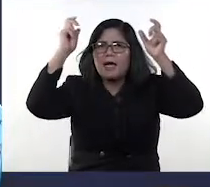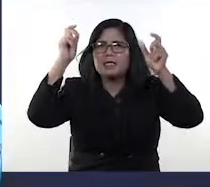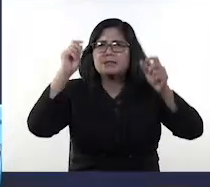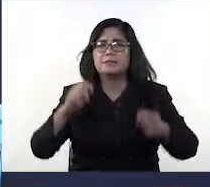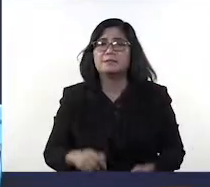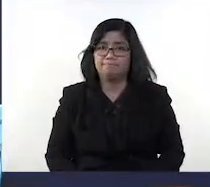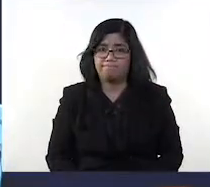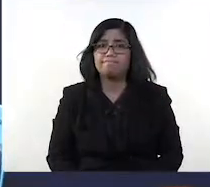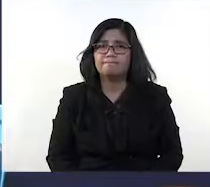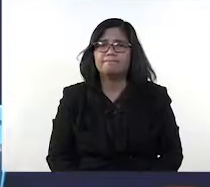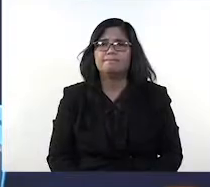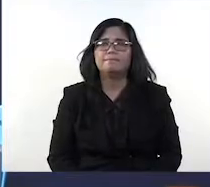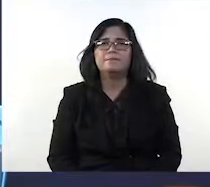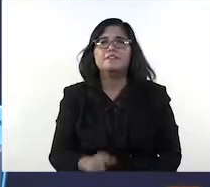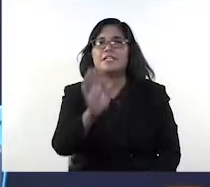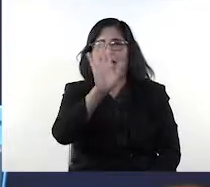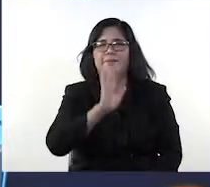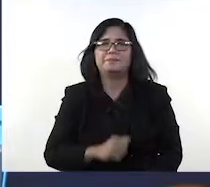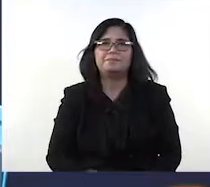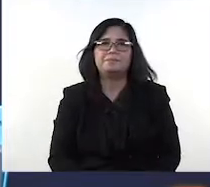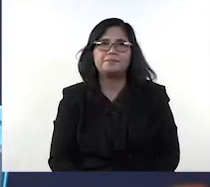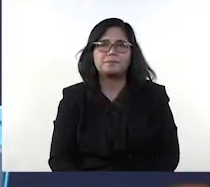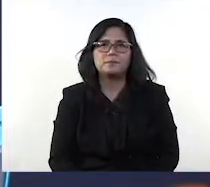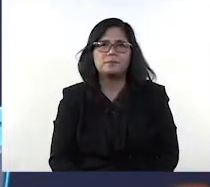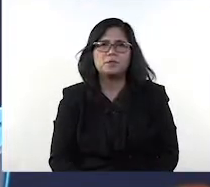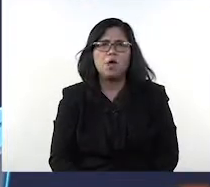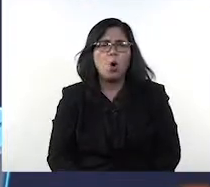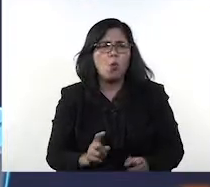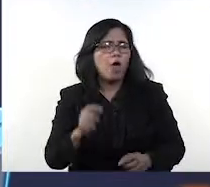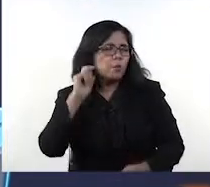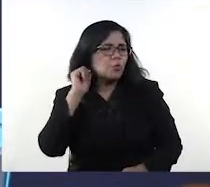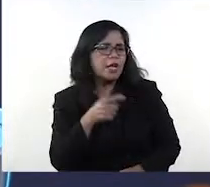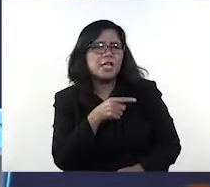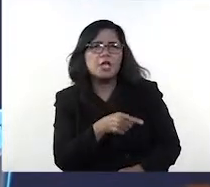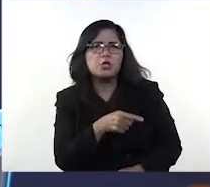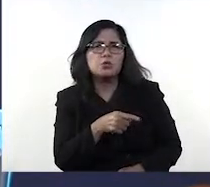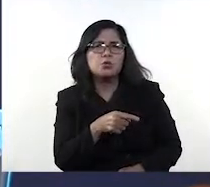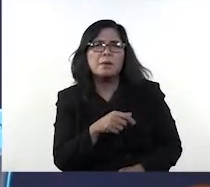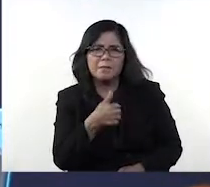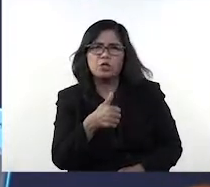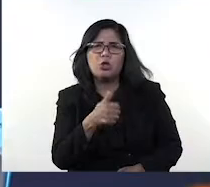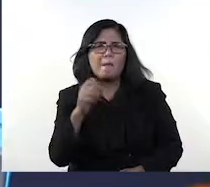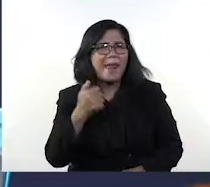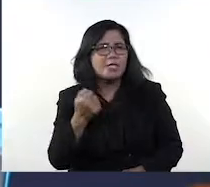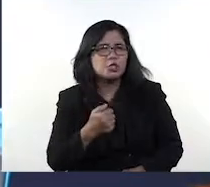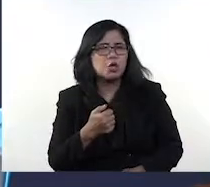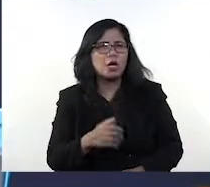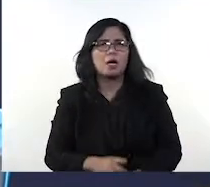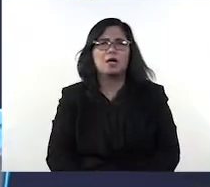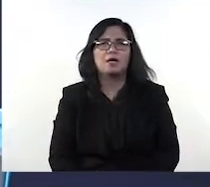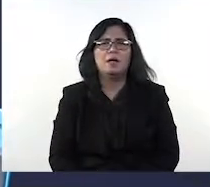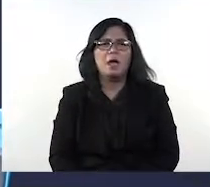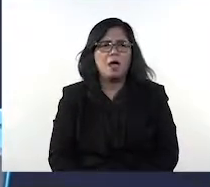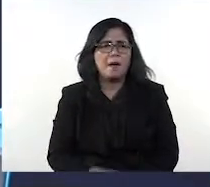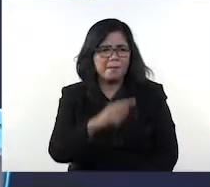Hai hey meskipun wanita itu benar-benar pelacur meskipun